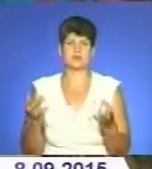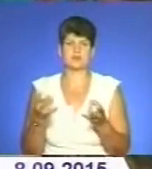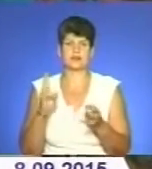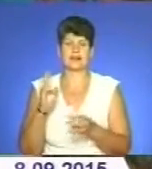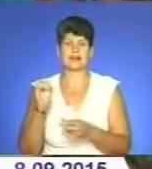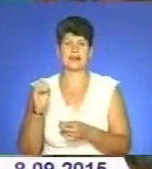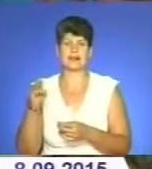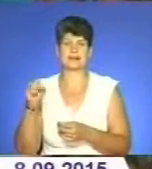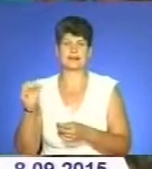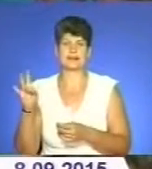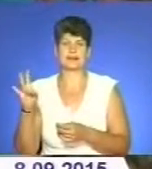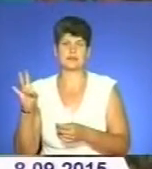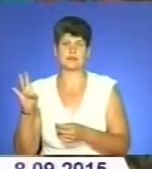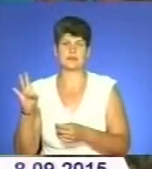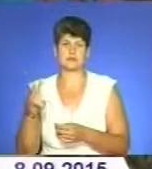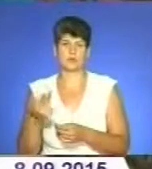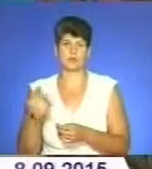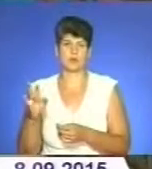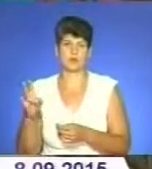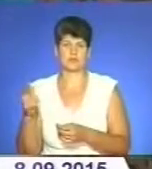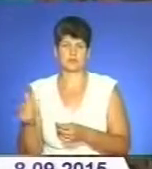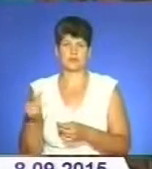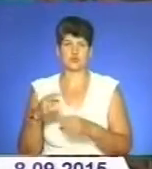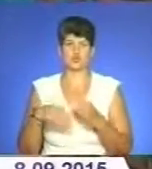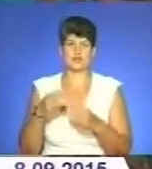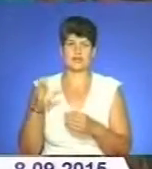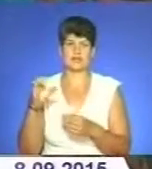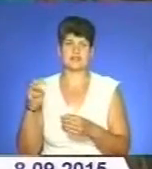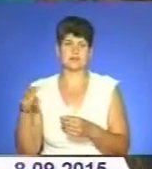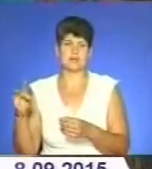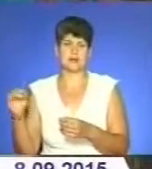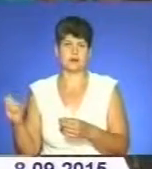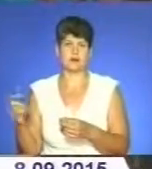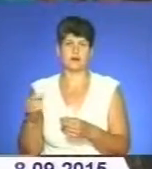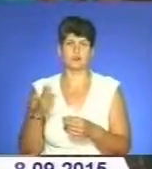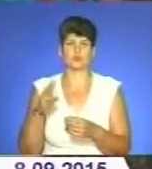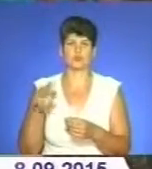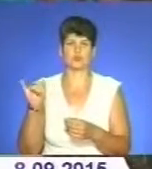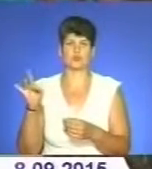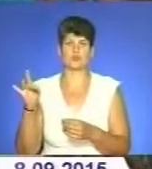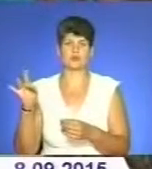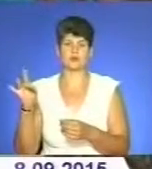кетановий кетолон в уколах, знову ж таки, і потрібні жгути есмарха або турнікети спас.